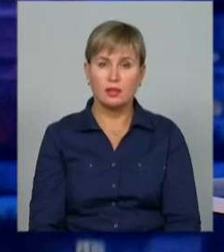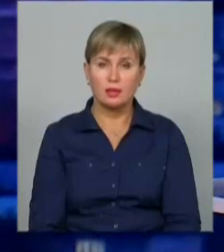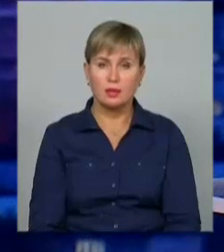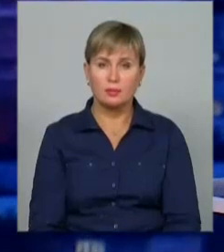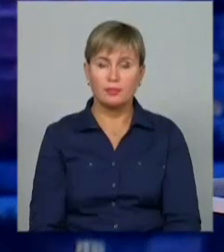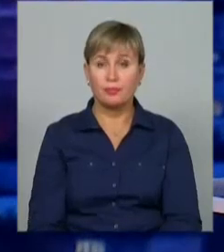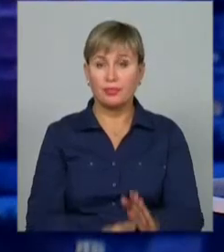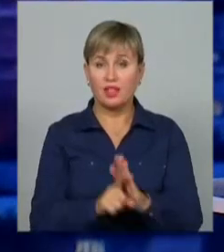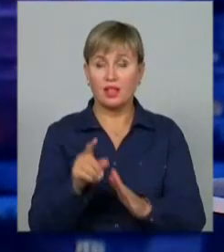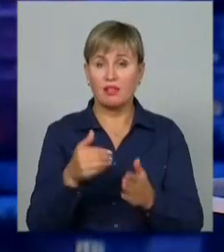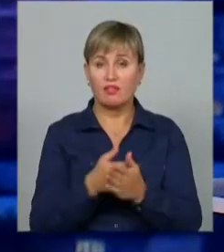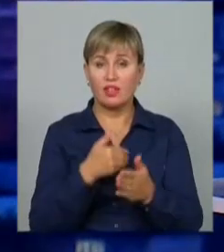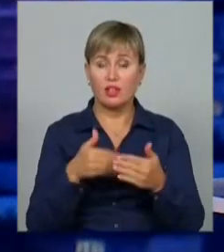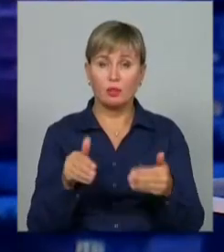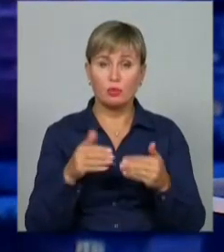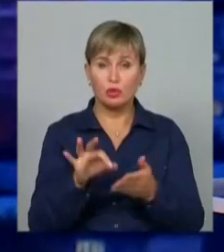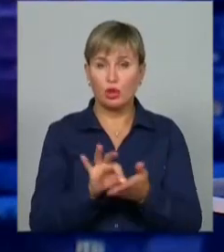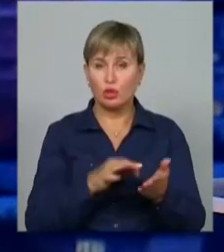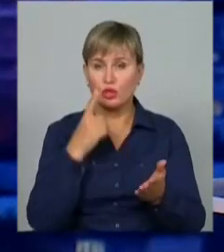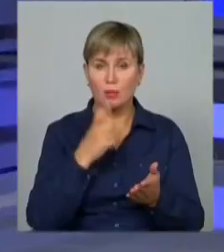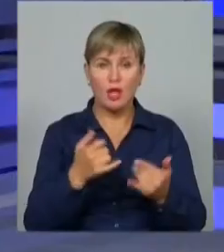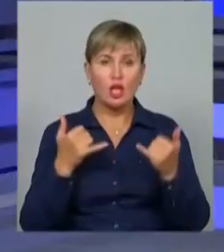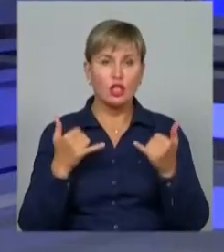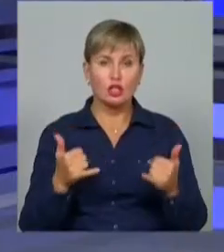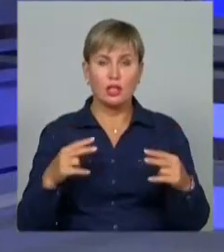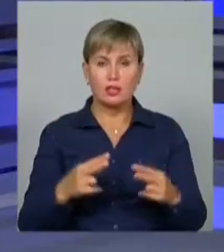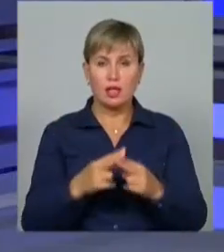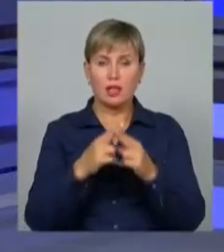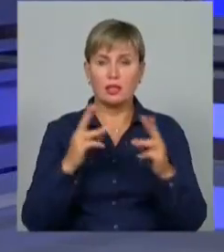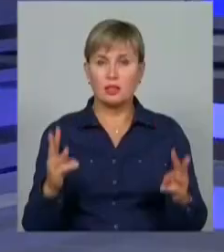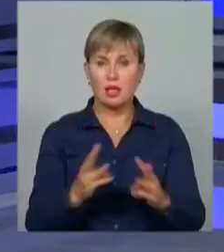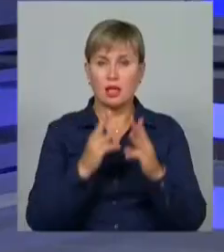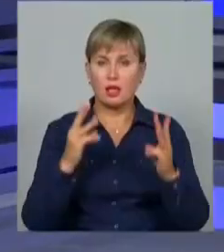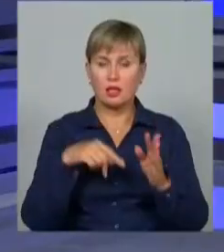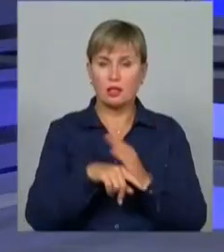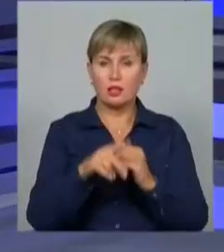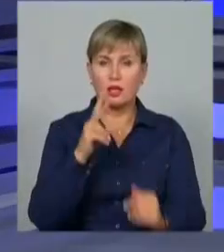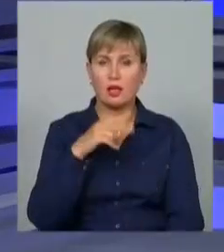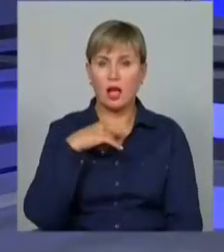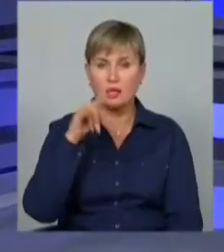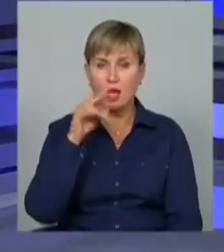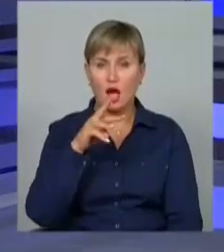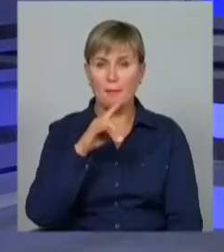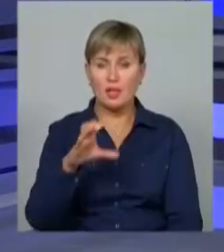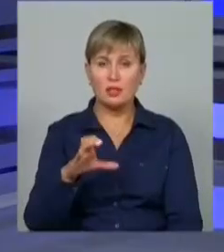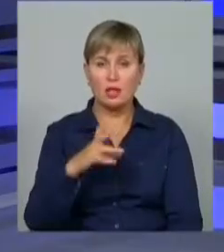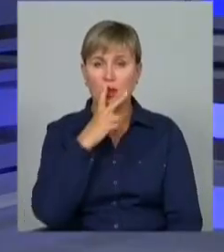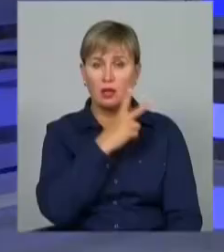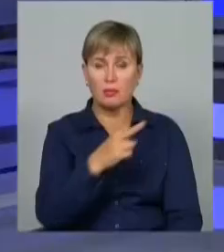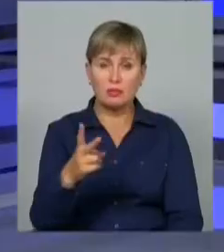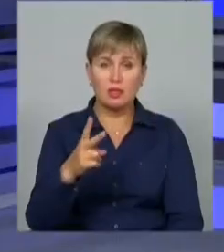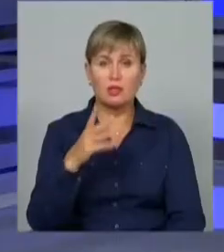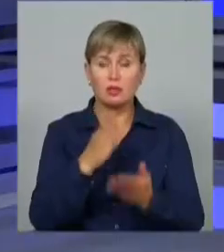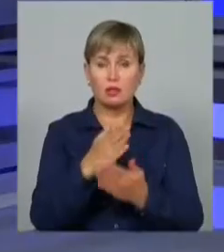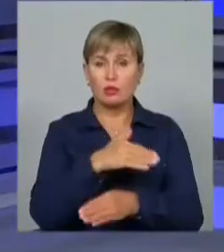начинаем выпуск со срочного сообщения прямо сейчас столице горит здание корпорации казахмыс судя по кадрам которые оказались в